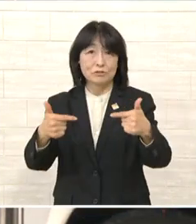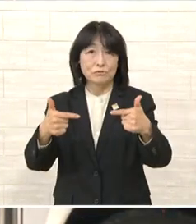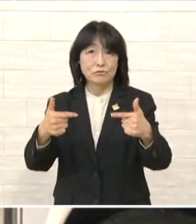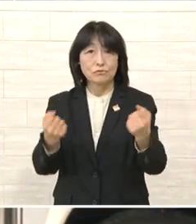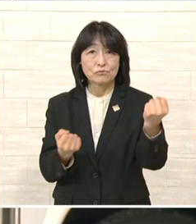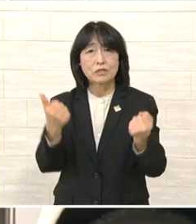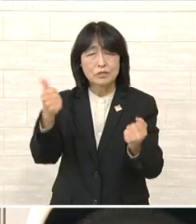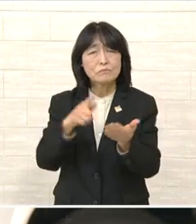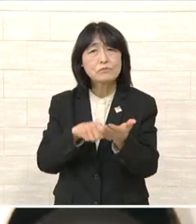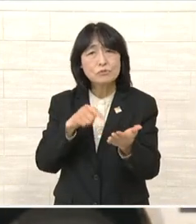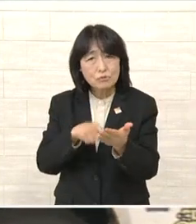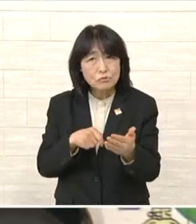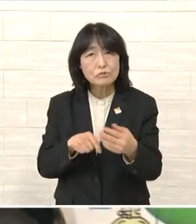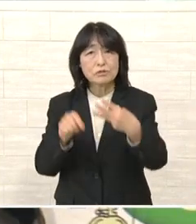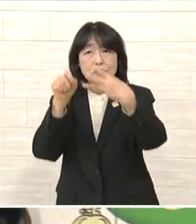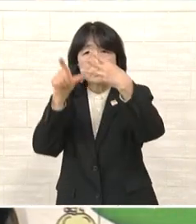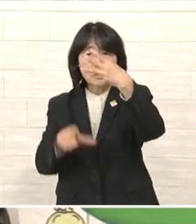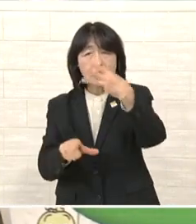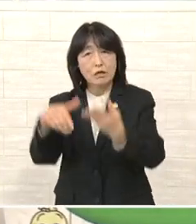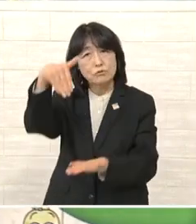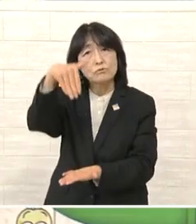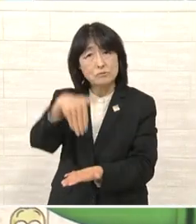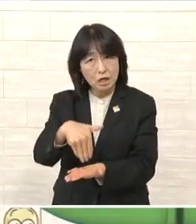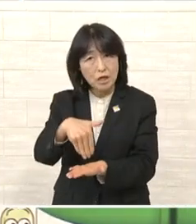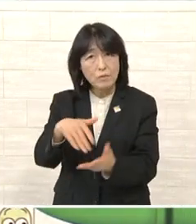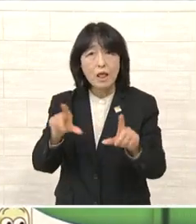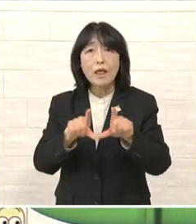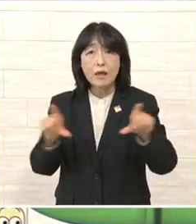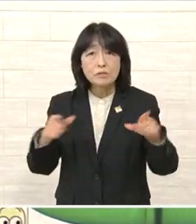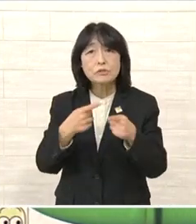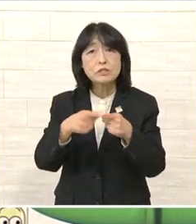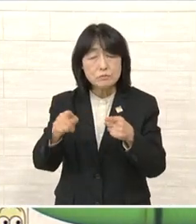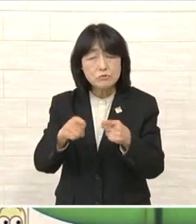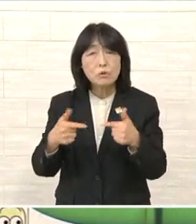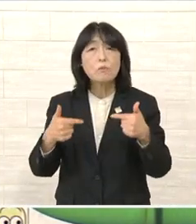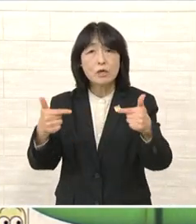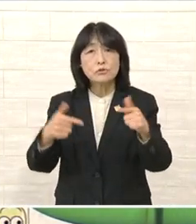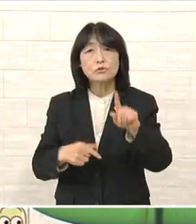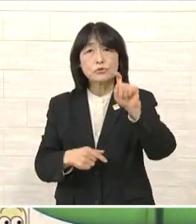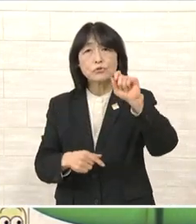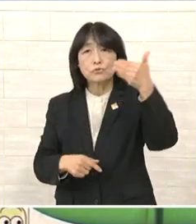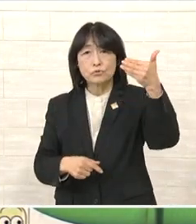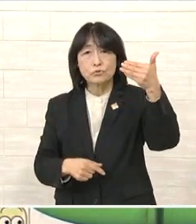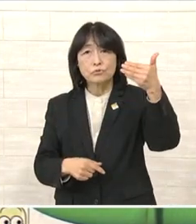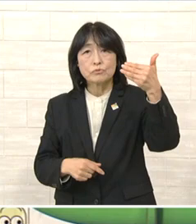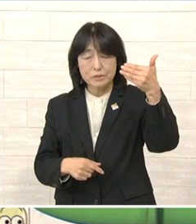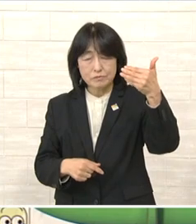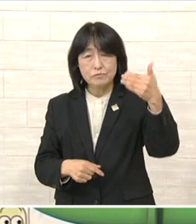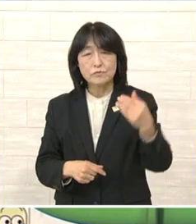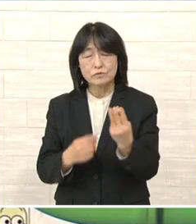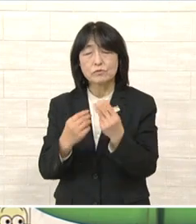不足で来月末まで平日の一部の路線の19便を運休しました。